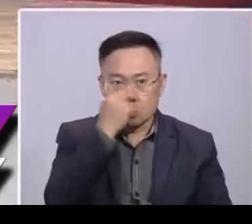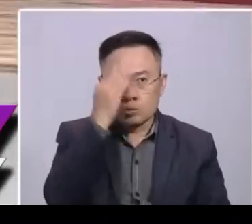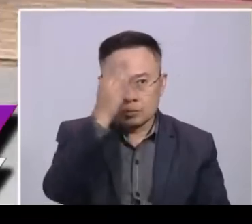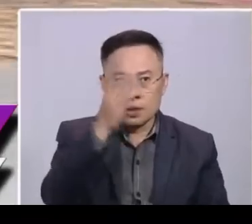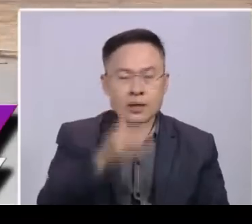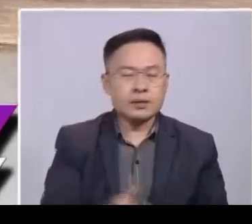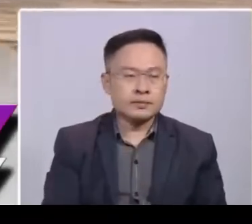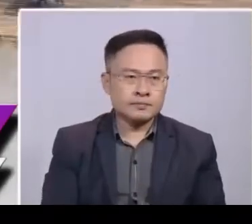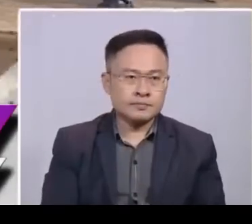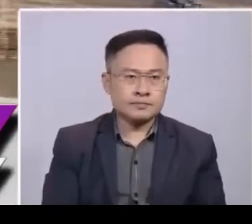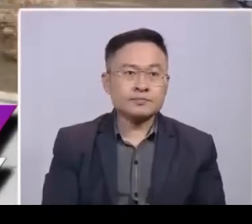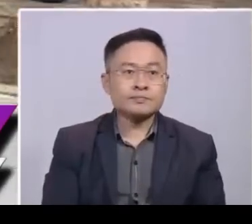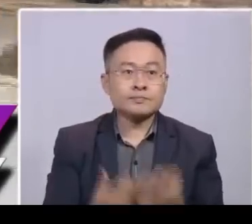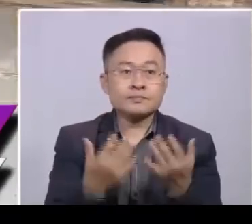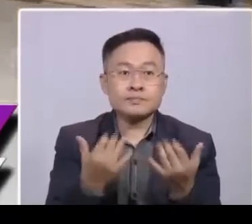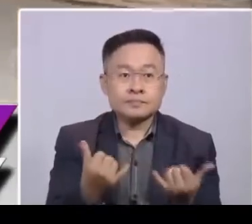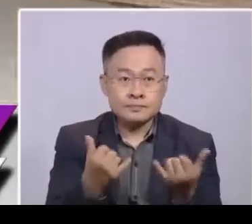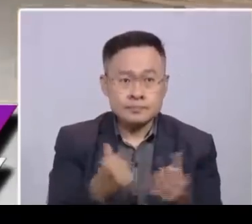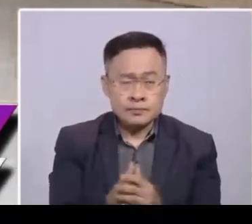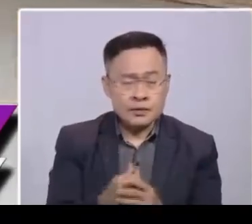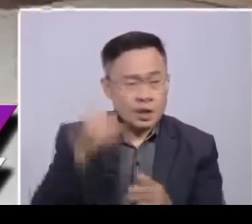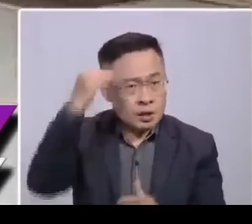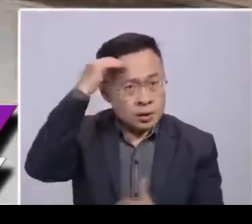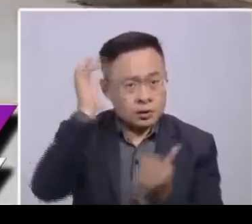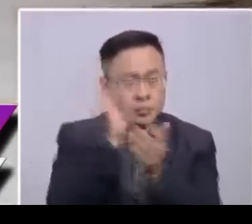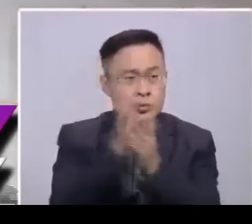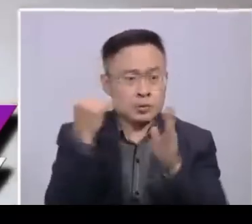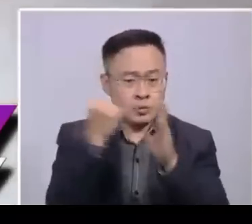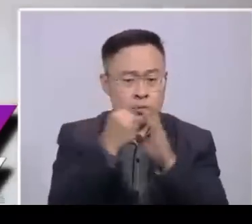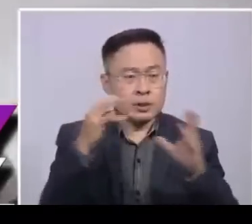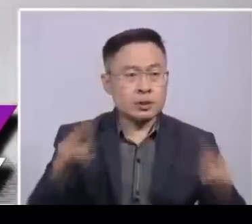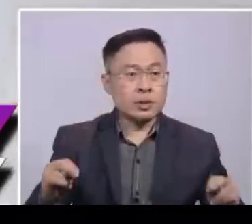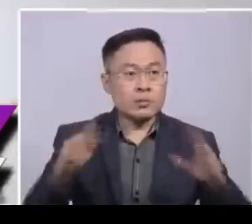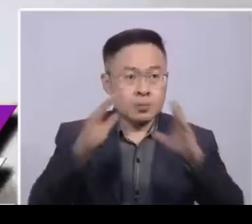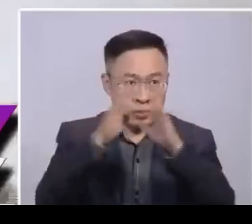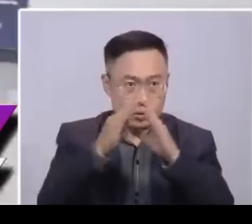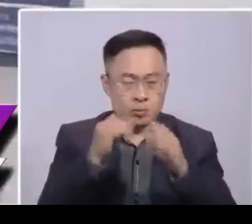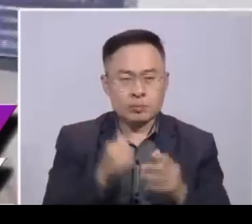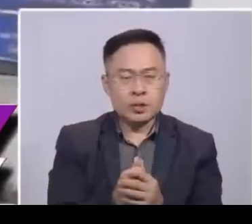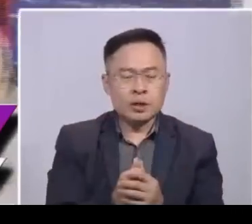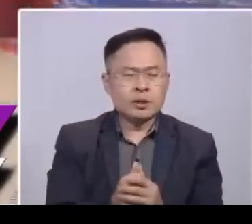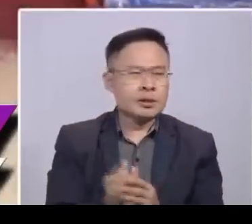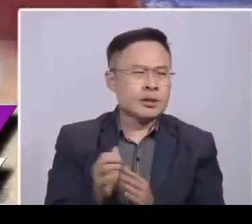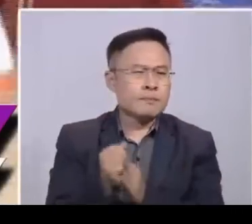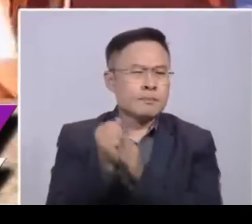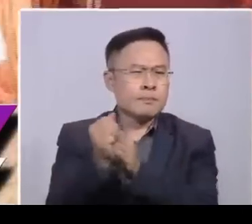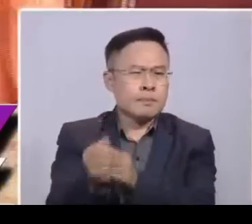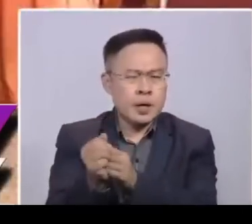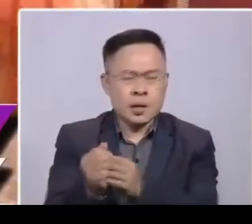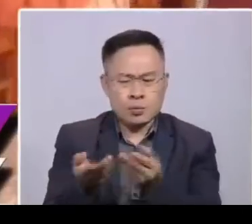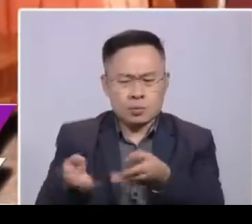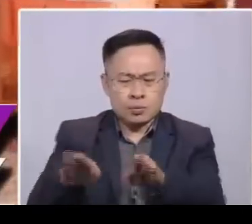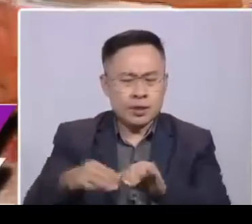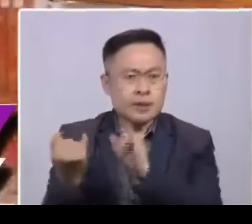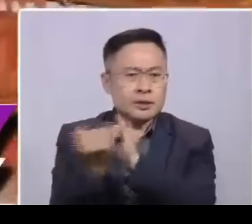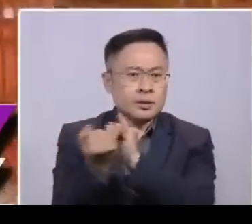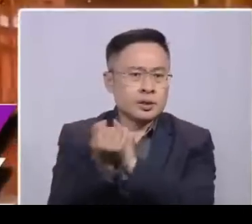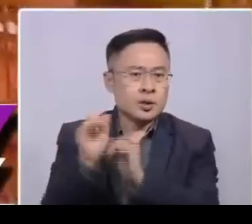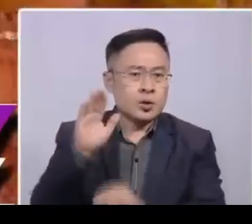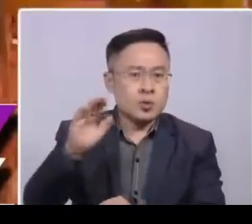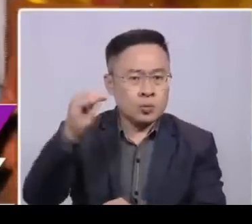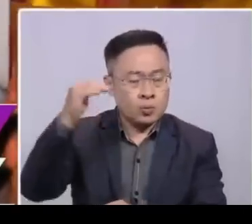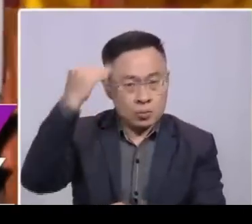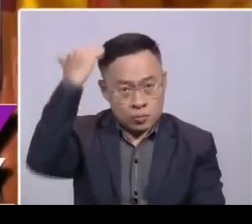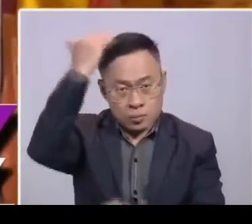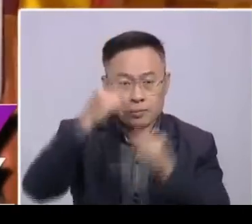านสอบสวนสภ.เมืองนครปฐมได้ควบคุมตัวคนสนิทของกำนันนก2คนค่ะซึ่งร่วมกันพกพาอาวุธปืนไปร่วมง